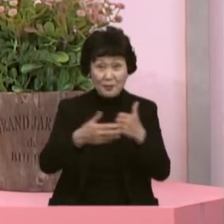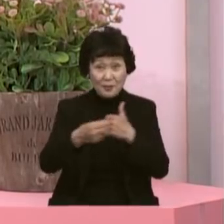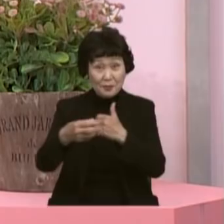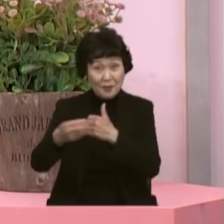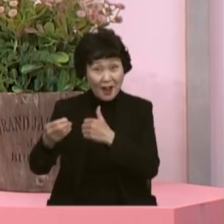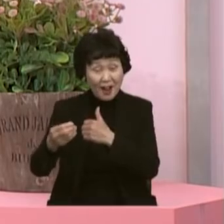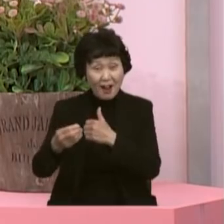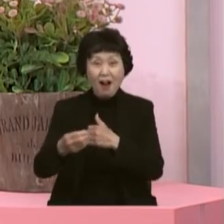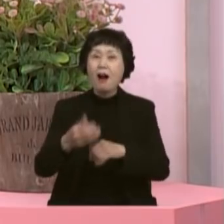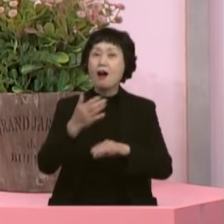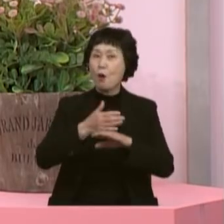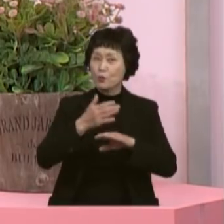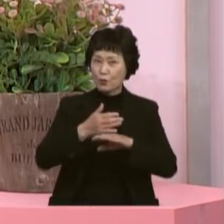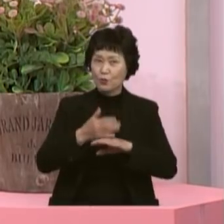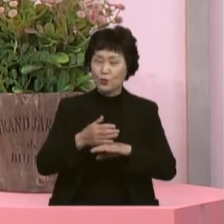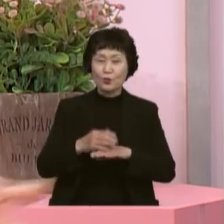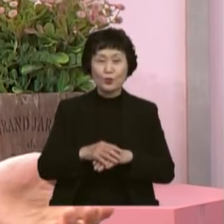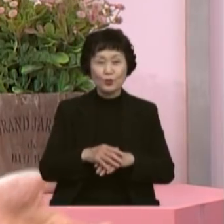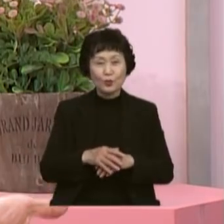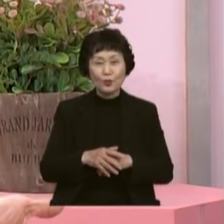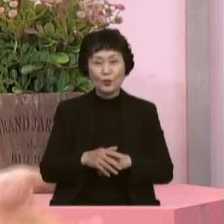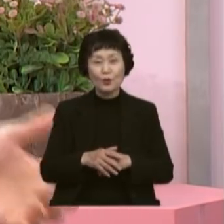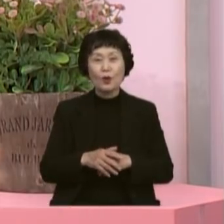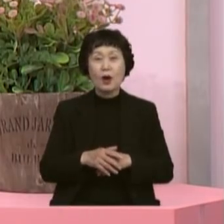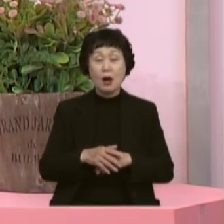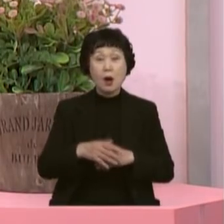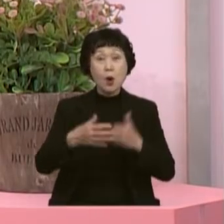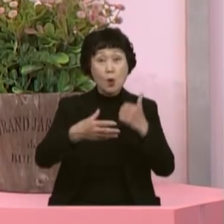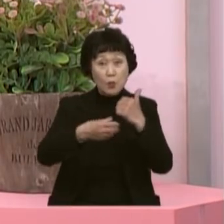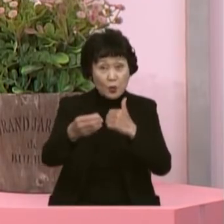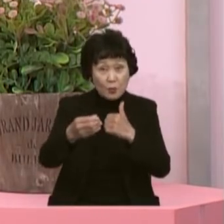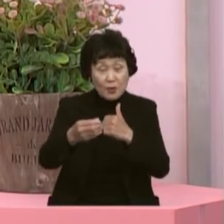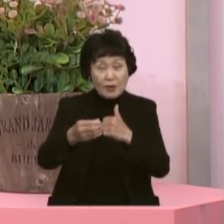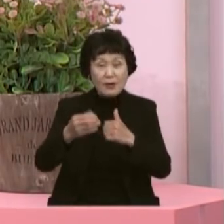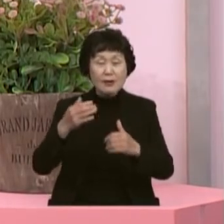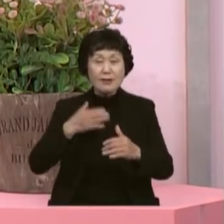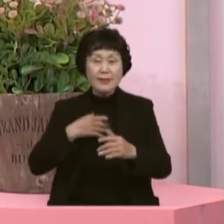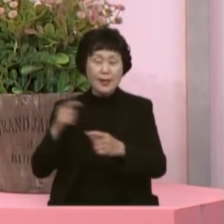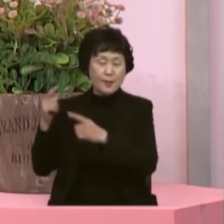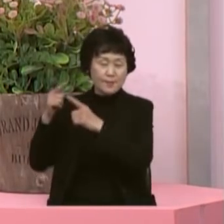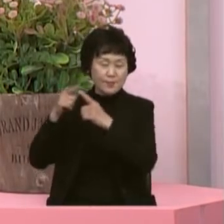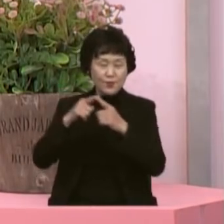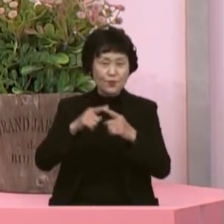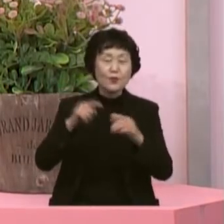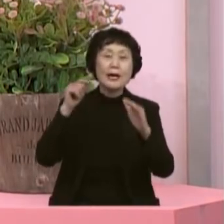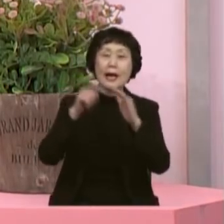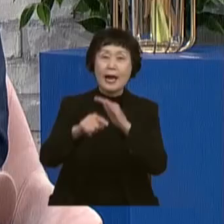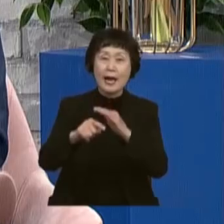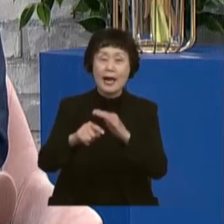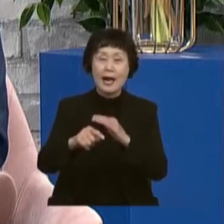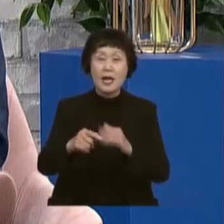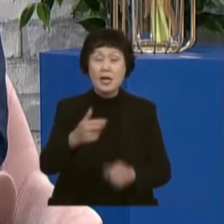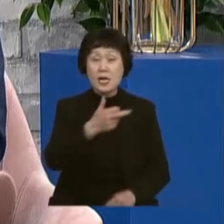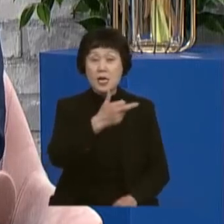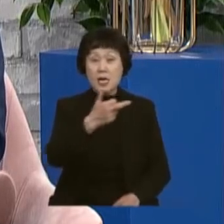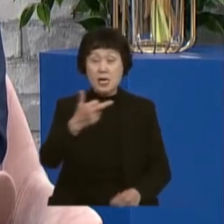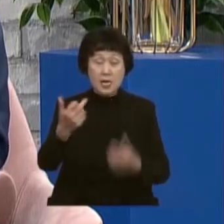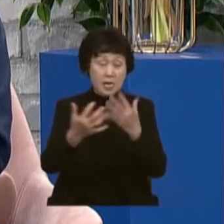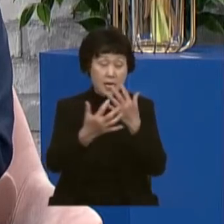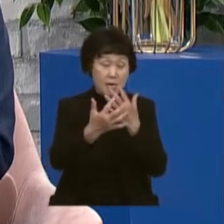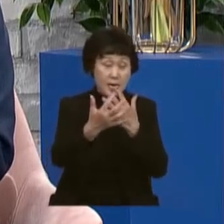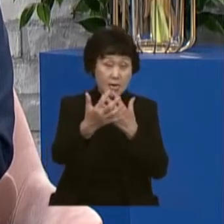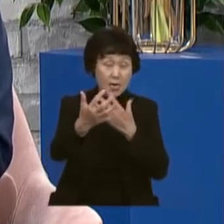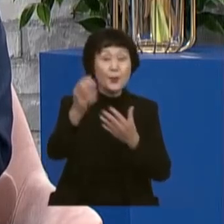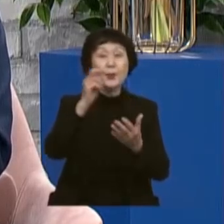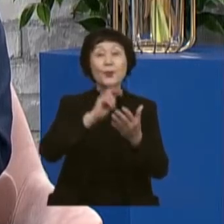저는 대형 공연과 어마어마한 공연을 해보면서 느낀 게 내 공연을 못 본 사람이 더 많구나. 아 그럼요. 그럼요.